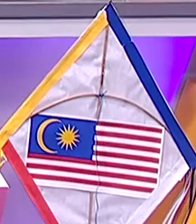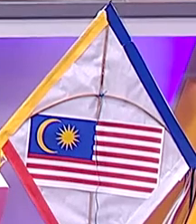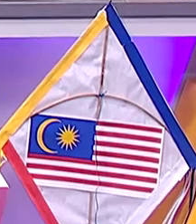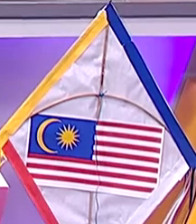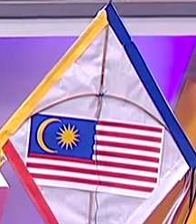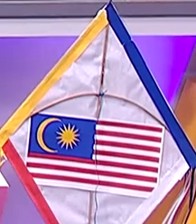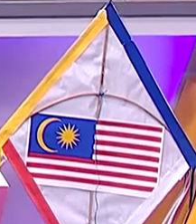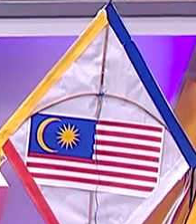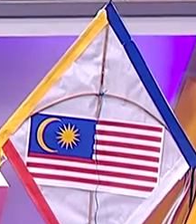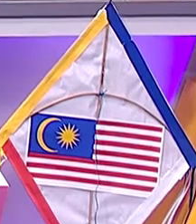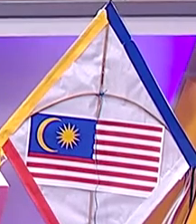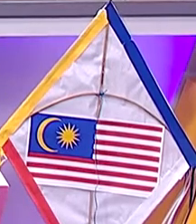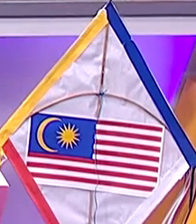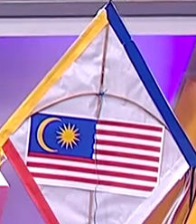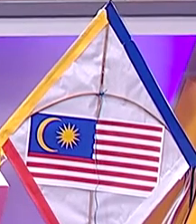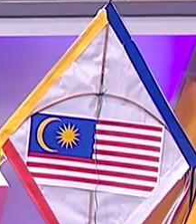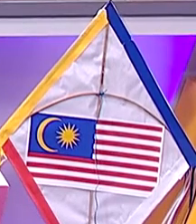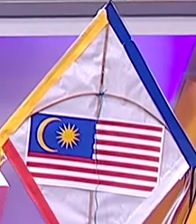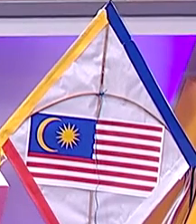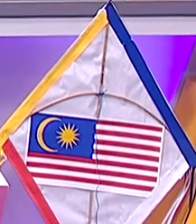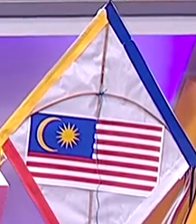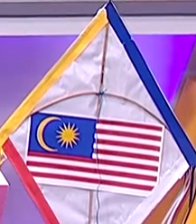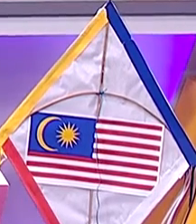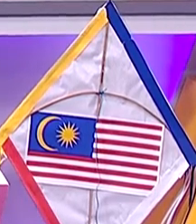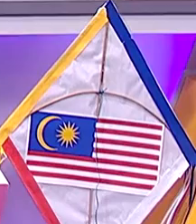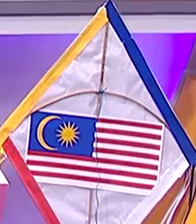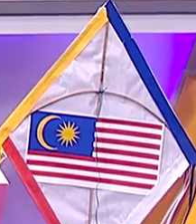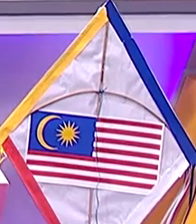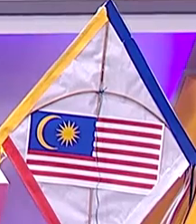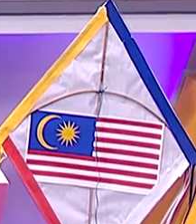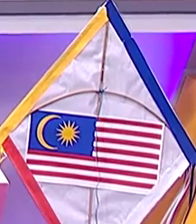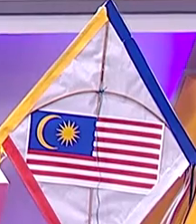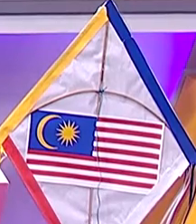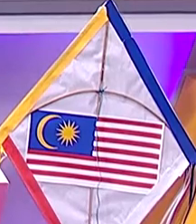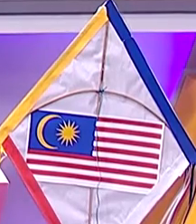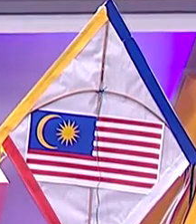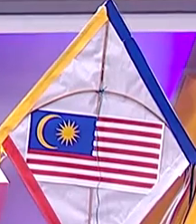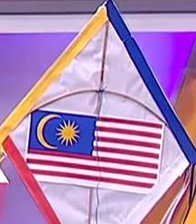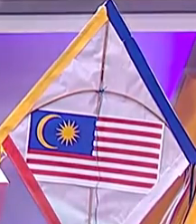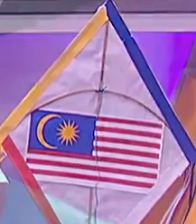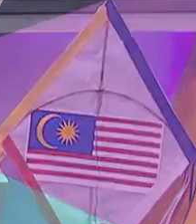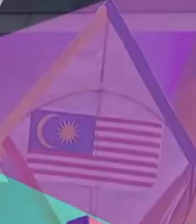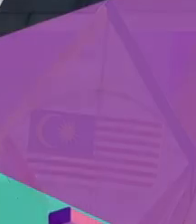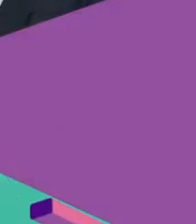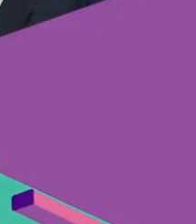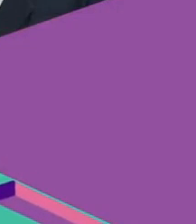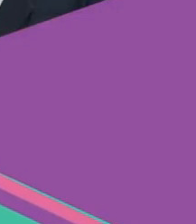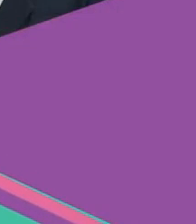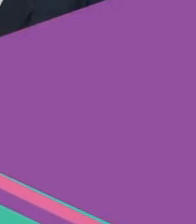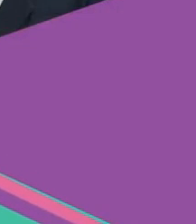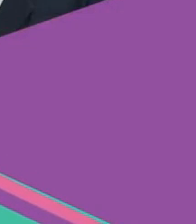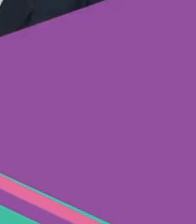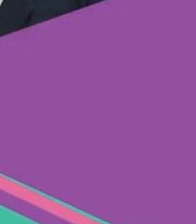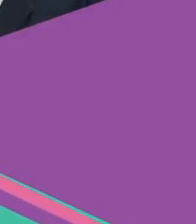Hebatlah cikgu. Boleh. Jatuh. Dah lama cikgu tak main. Saya sini.